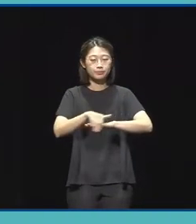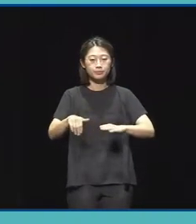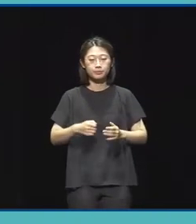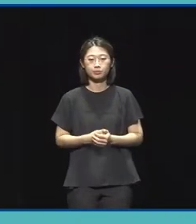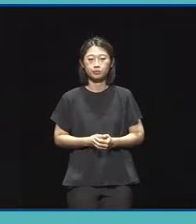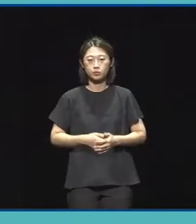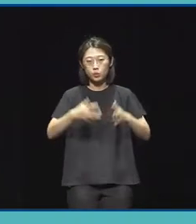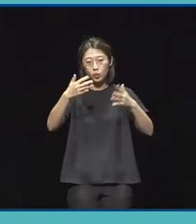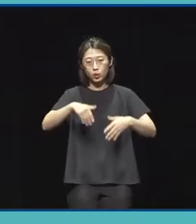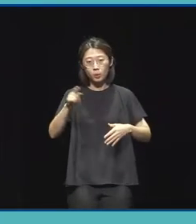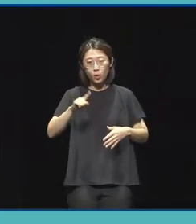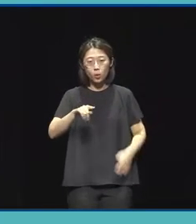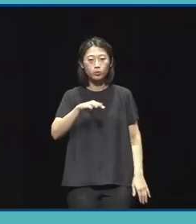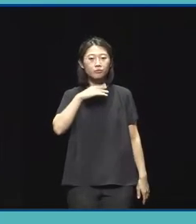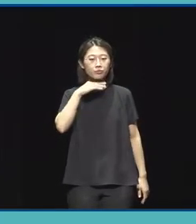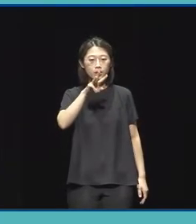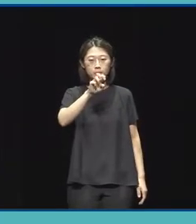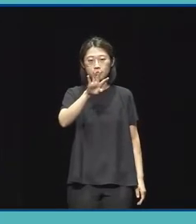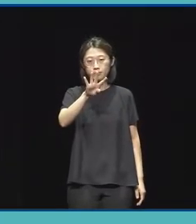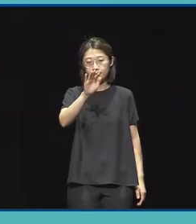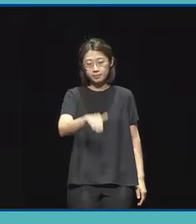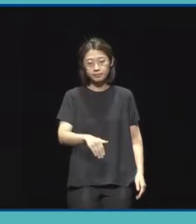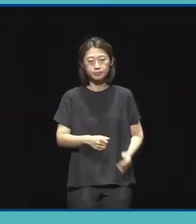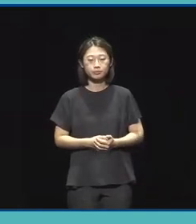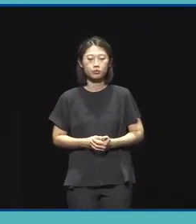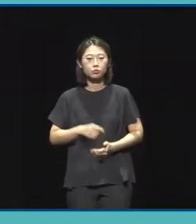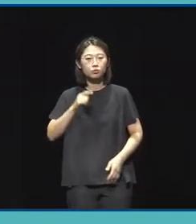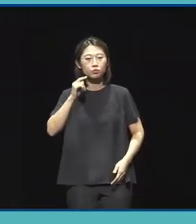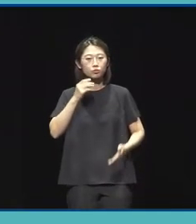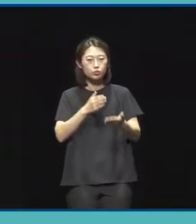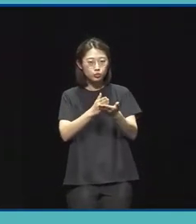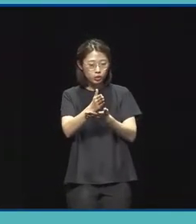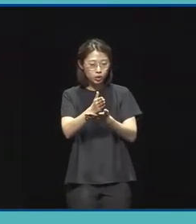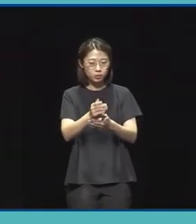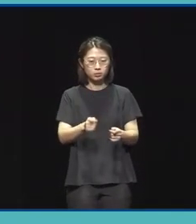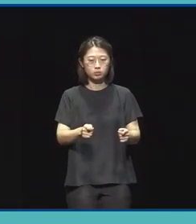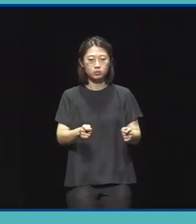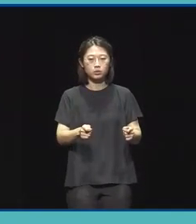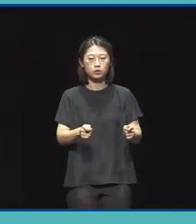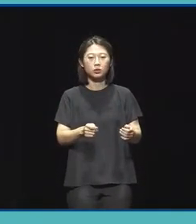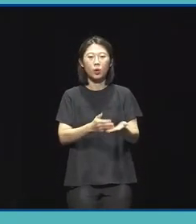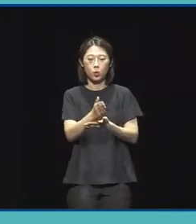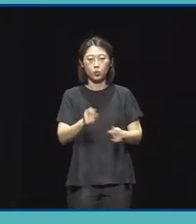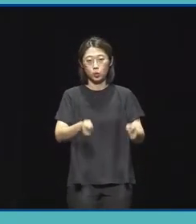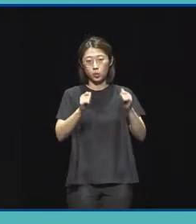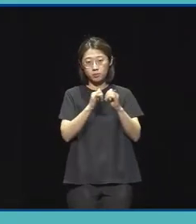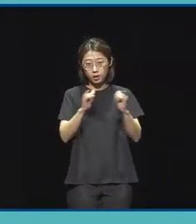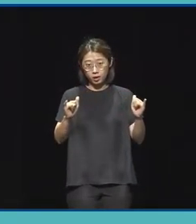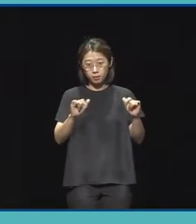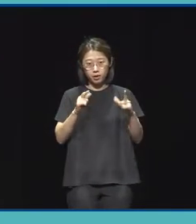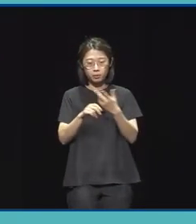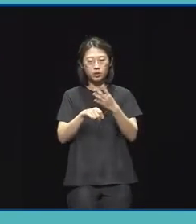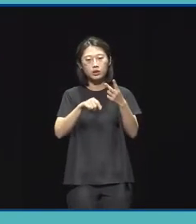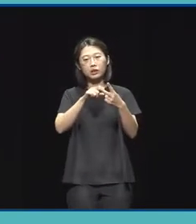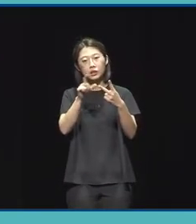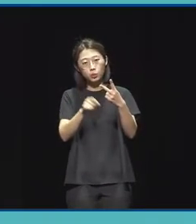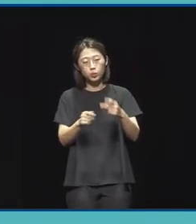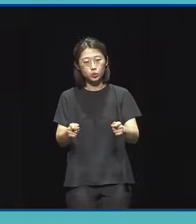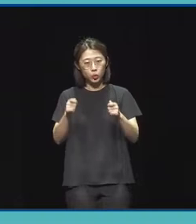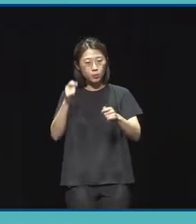지원 조건은 만 34세 이하의 문화예술 분야 전공 졸업자 또는 23년 2월 졸업